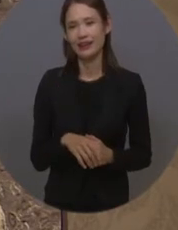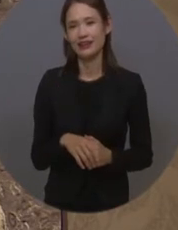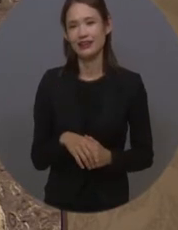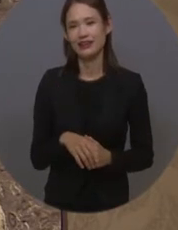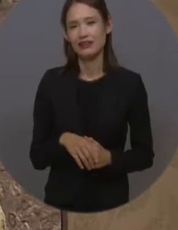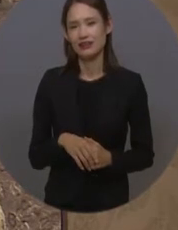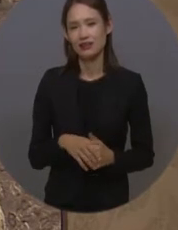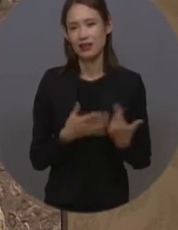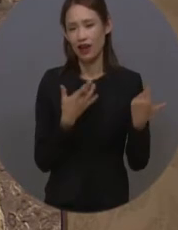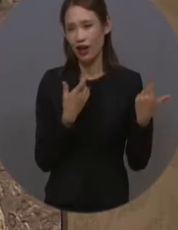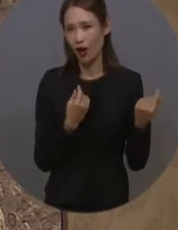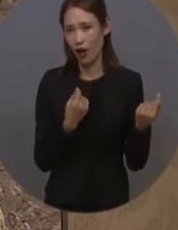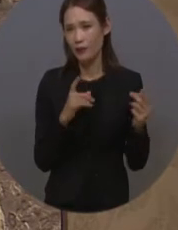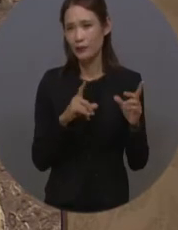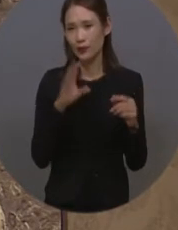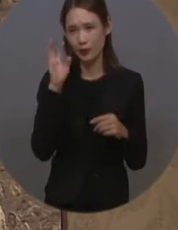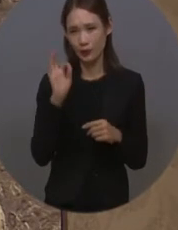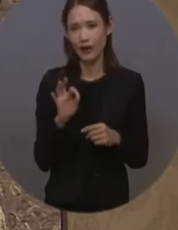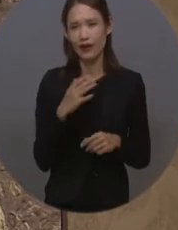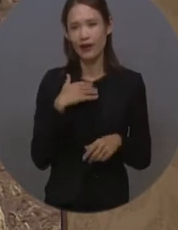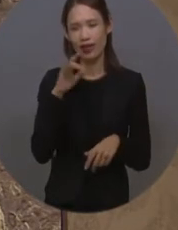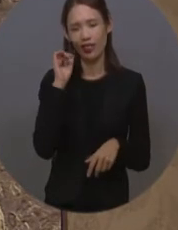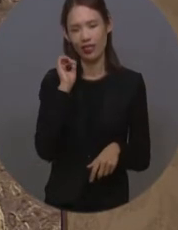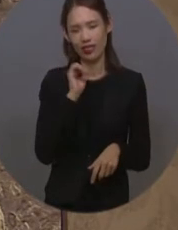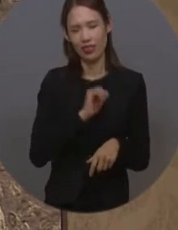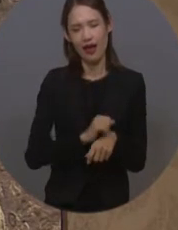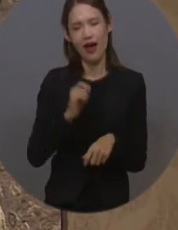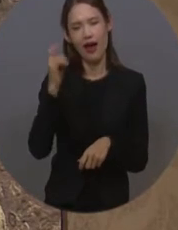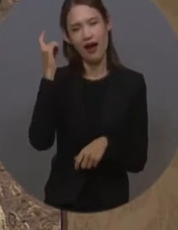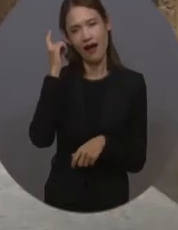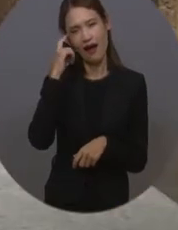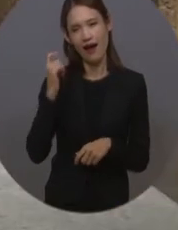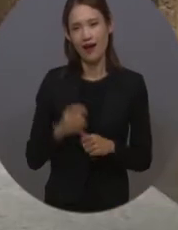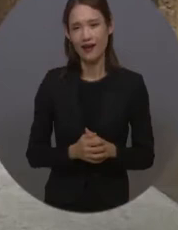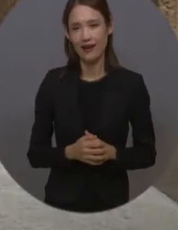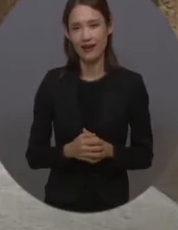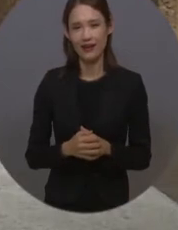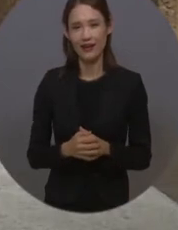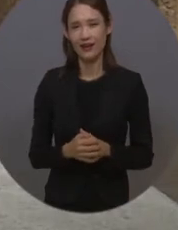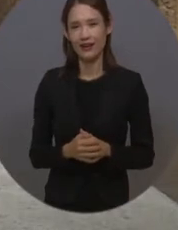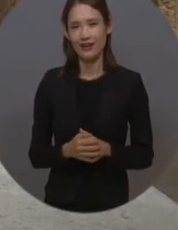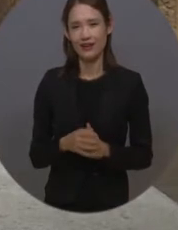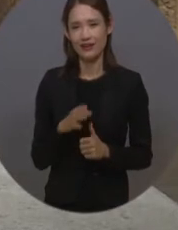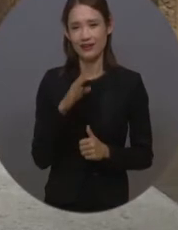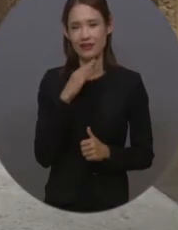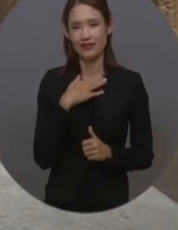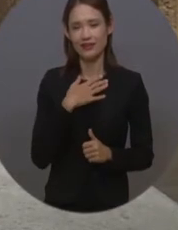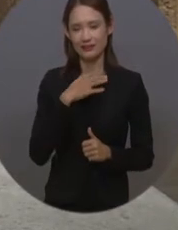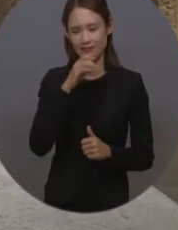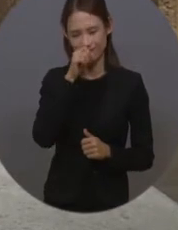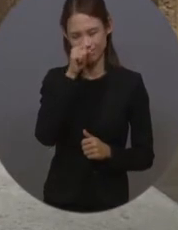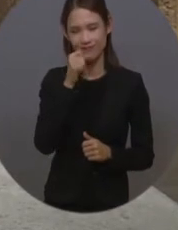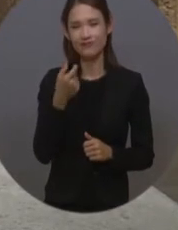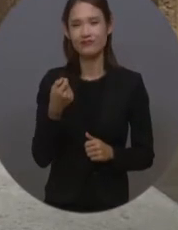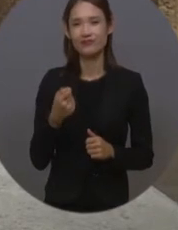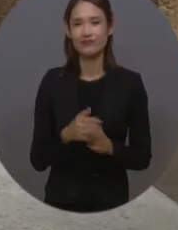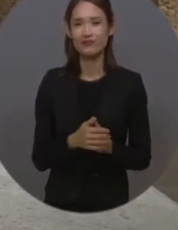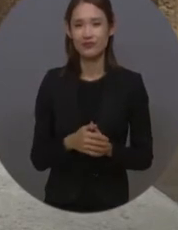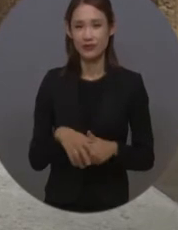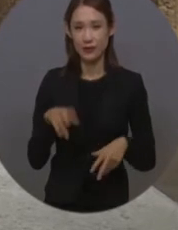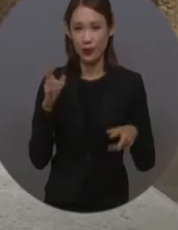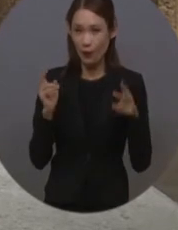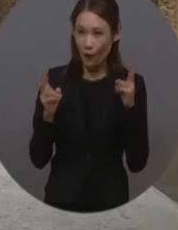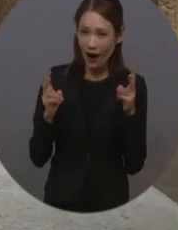그런 모습들을 보면 참 잘했다 생각이 들죠. 네. 정말 네. 기분 좋으시겠어요. 이